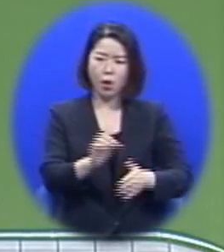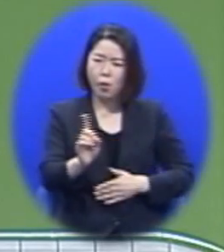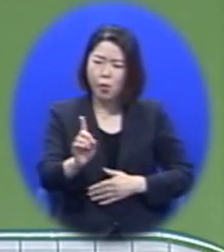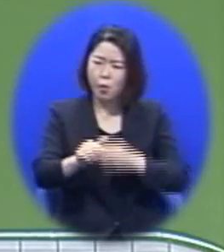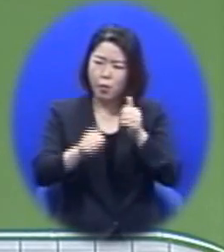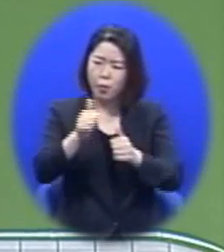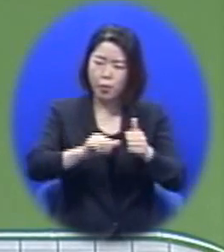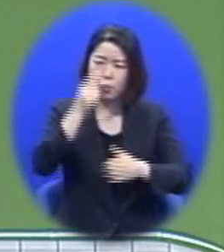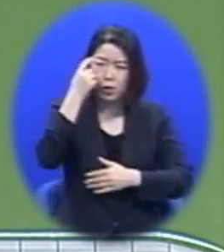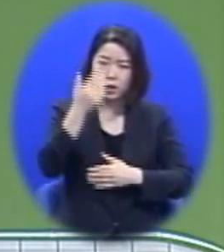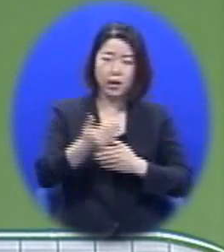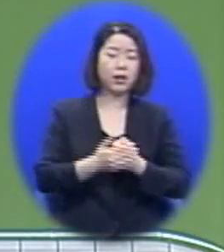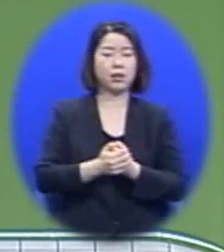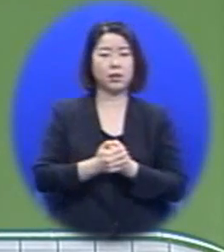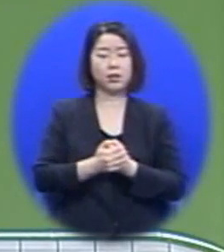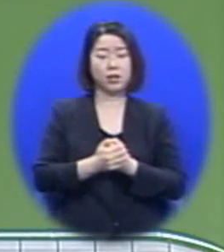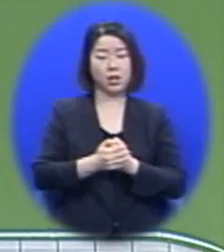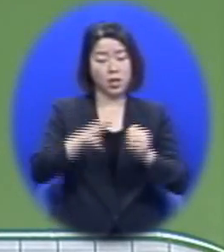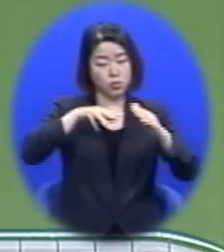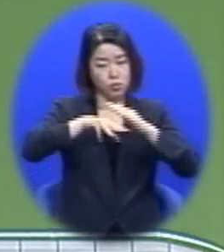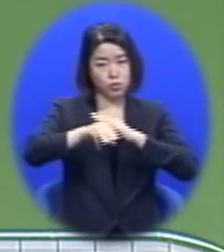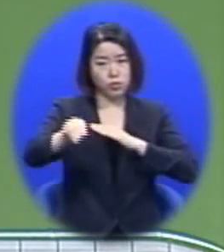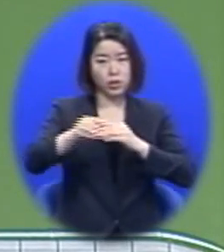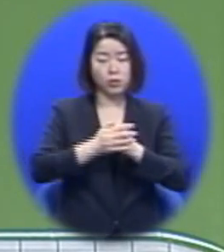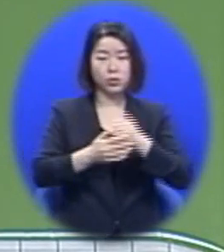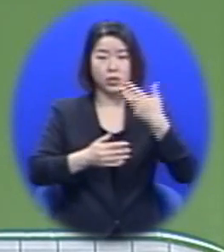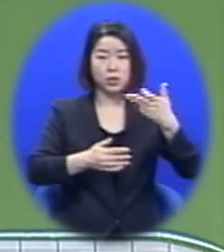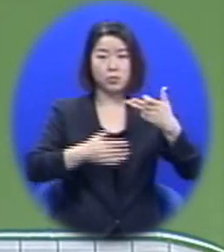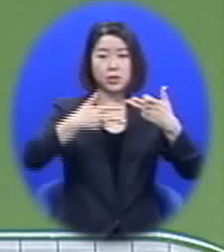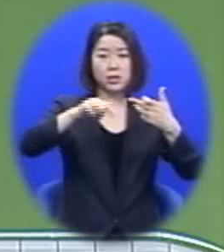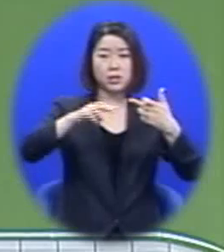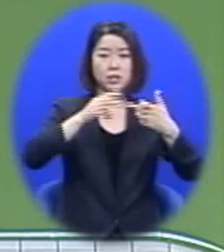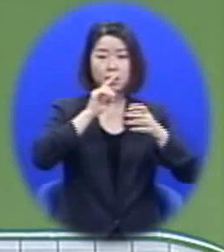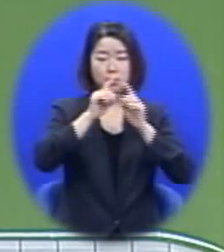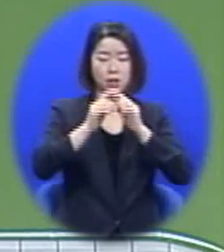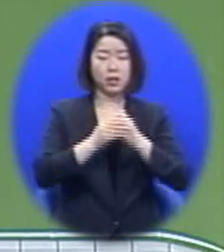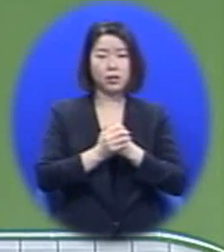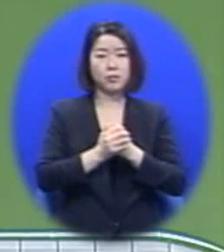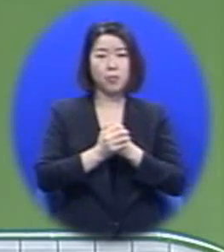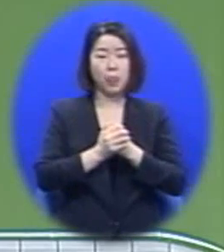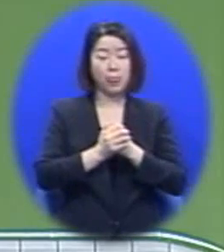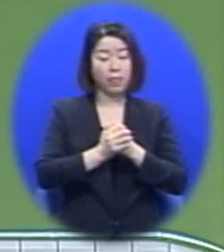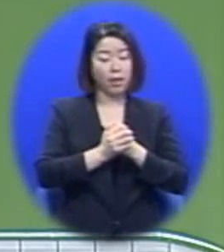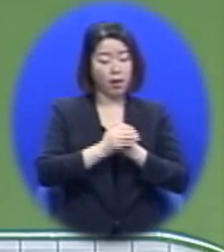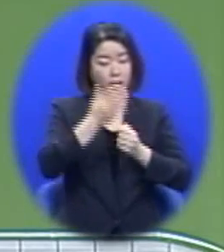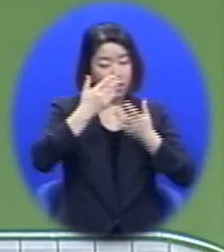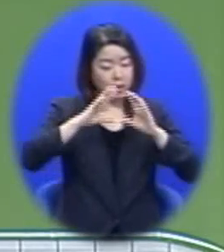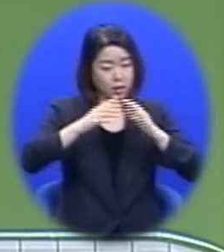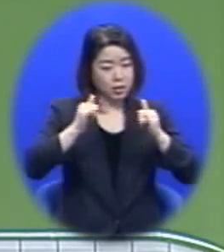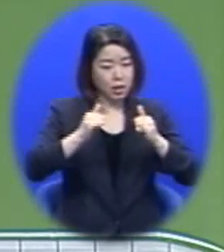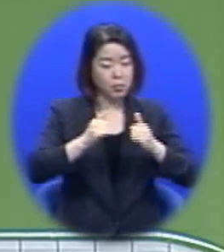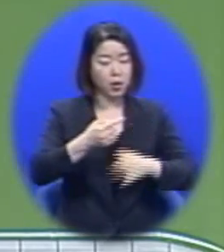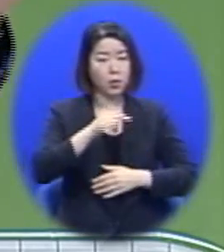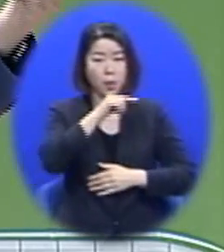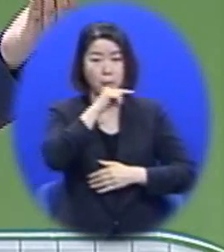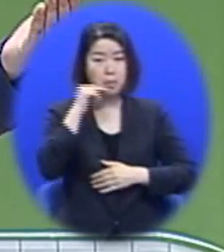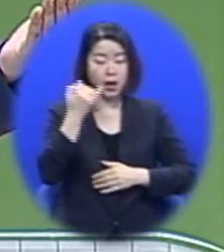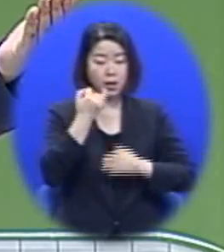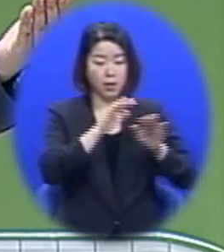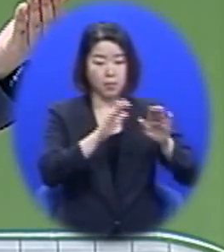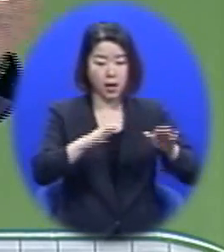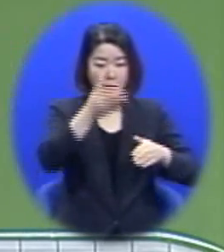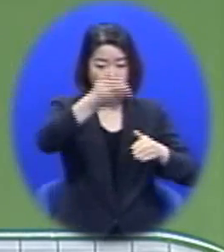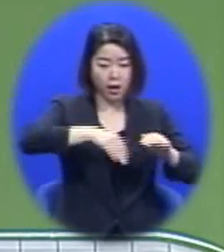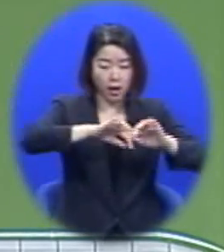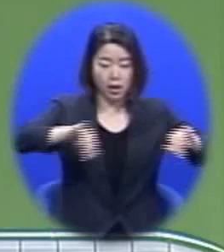백성. 출애굽기 17장에 나오는 이야기입니다. 이스라엘 백성을 하나님이 홍해를 갈라서 광야길로 들어오게